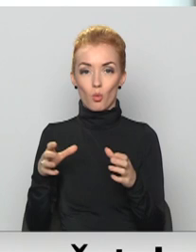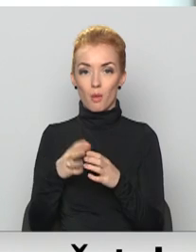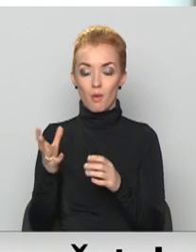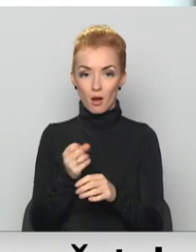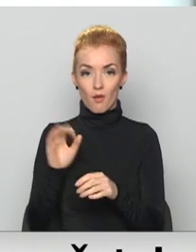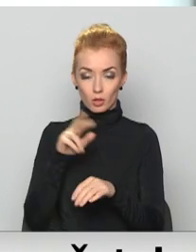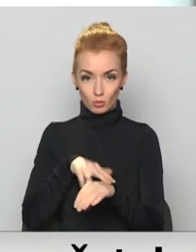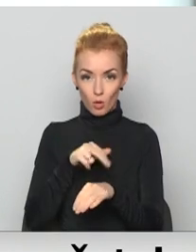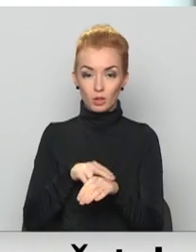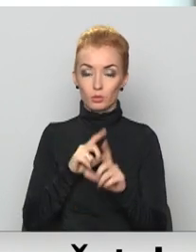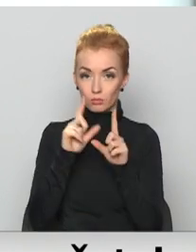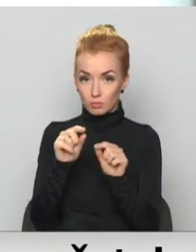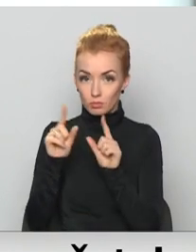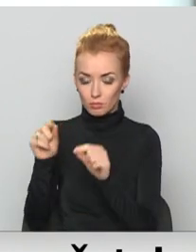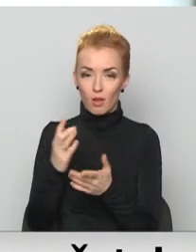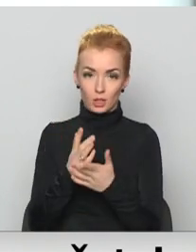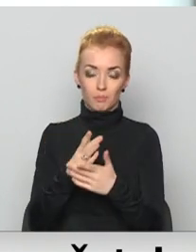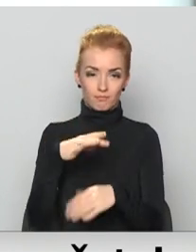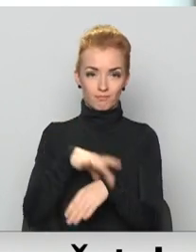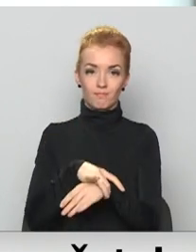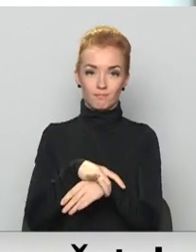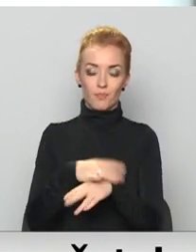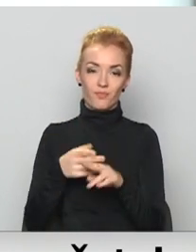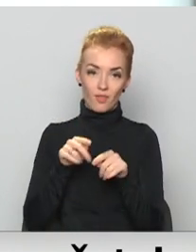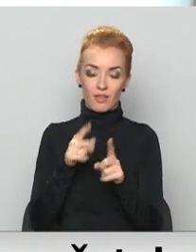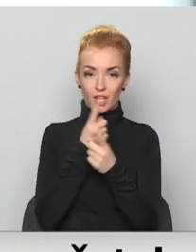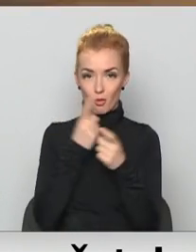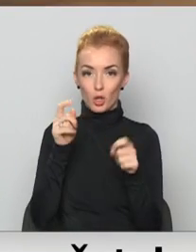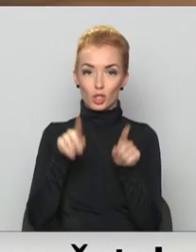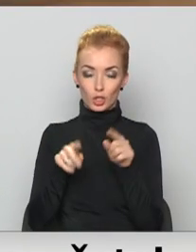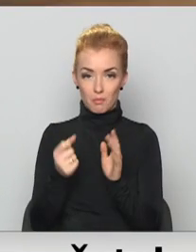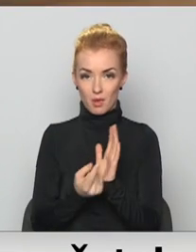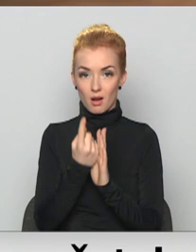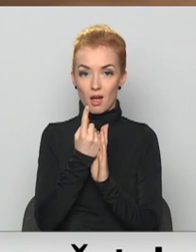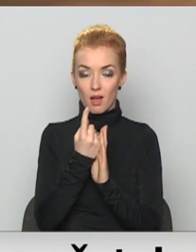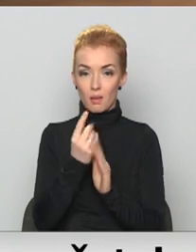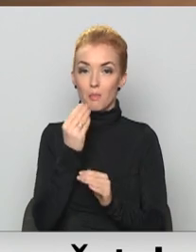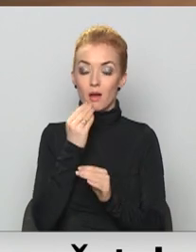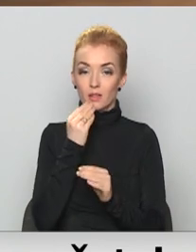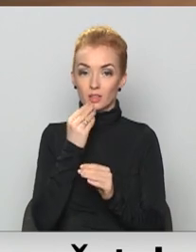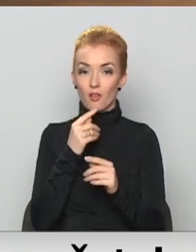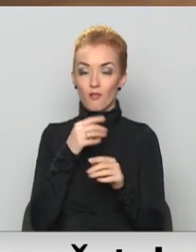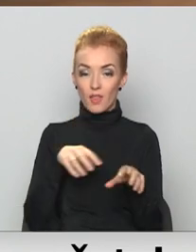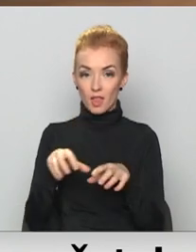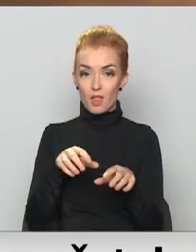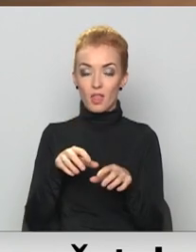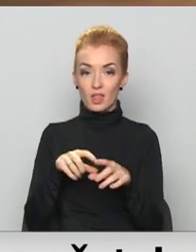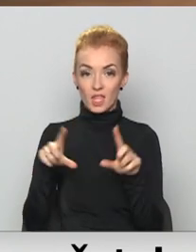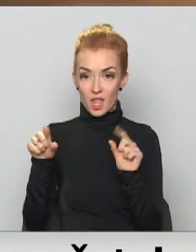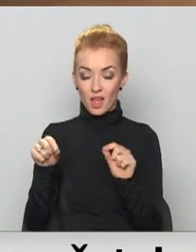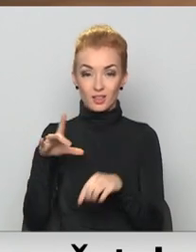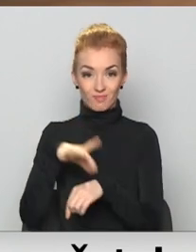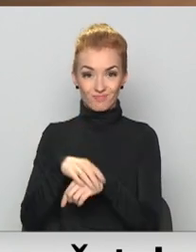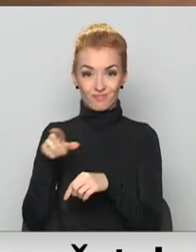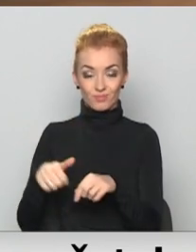esam veikuši šādas pasākumus, tā kā šādas informācijas ik pa laikam parādās. Pārtikas veterinārā dienesta Codē atklātais